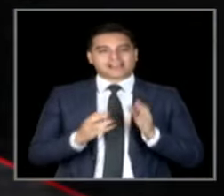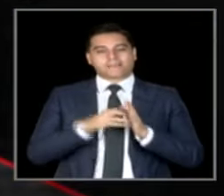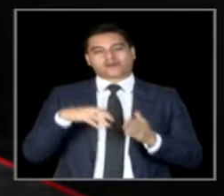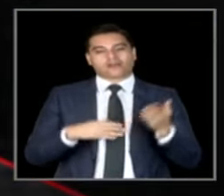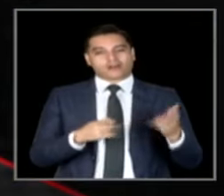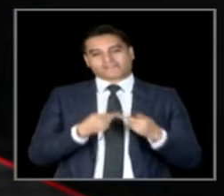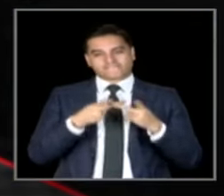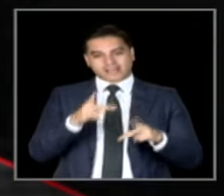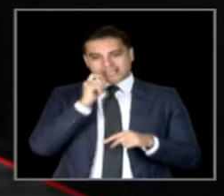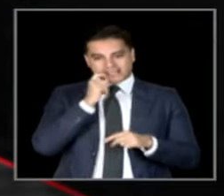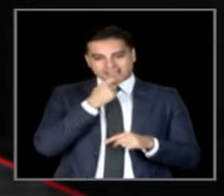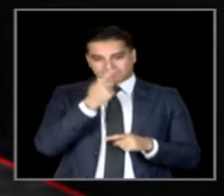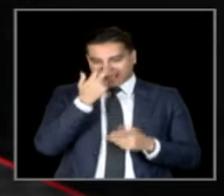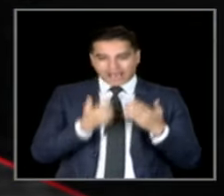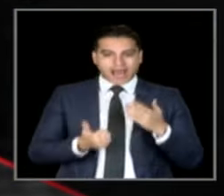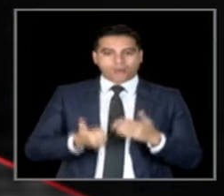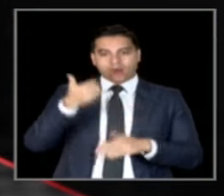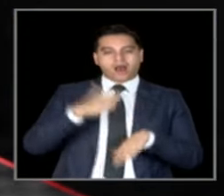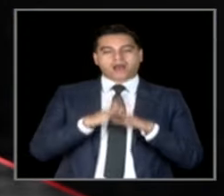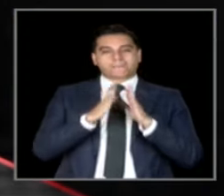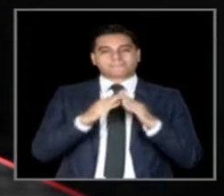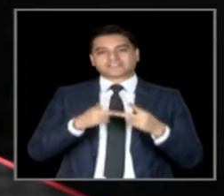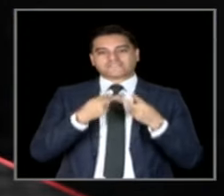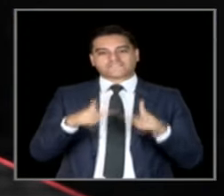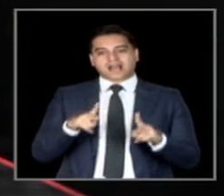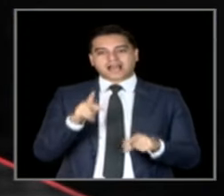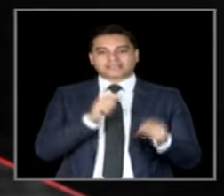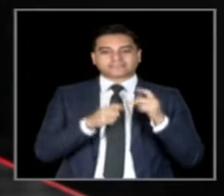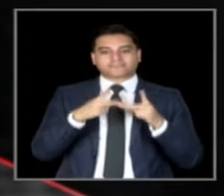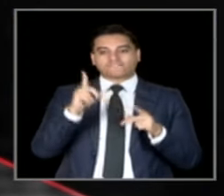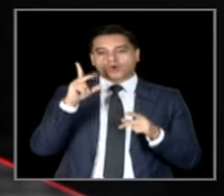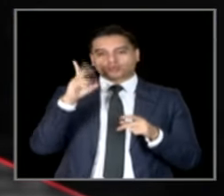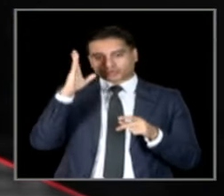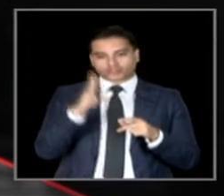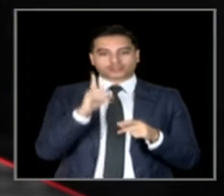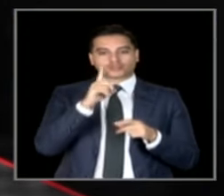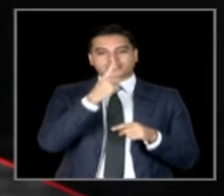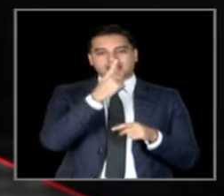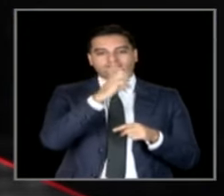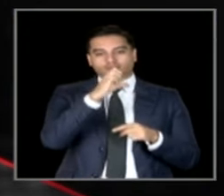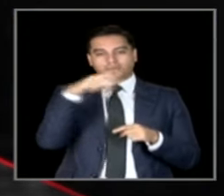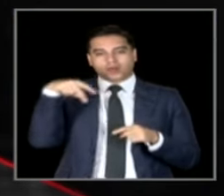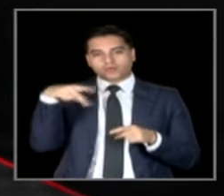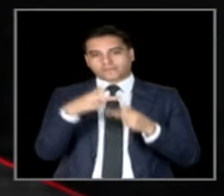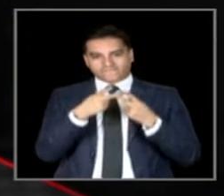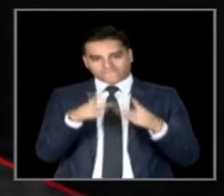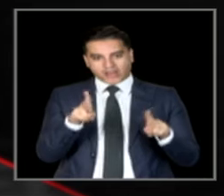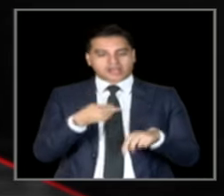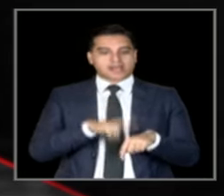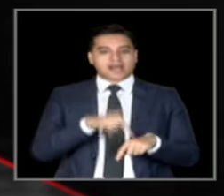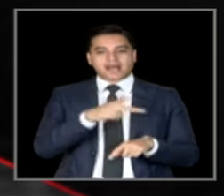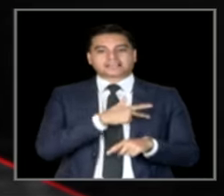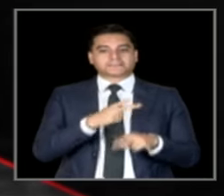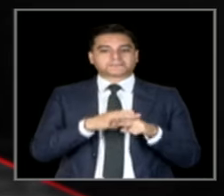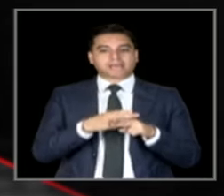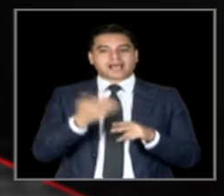جامعة القاهرة هي أولى الجامعات المصرية، تأسست في 21 ديسمبر عام 1908